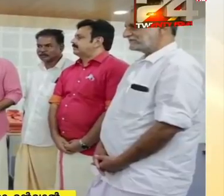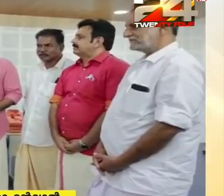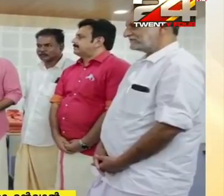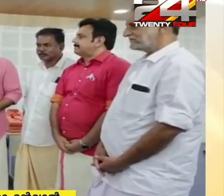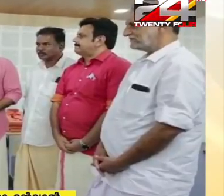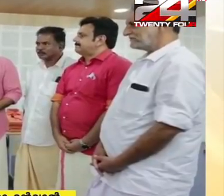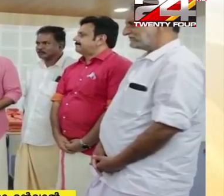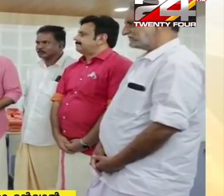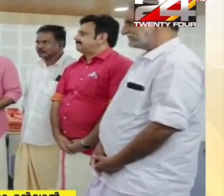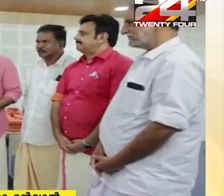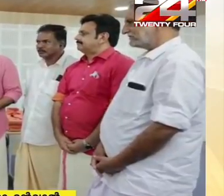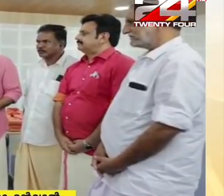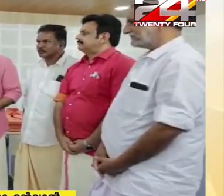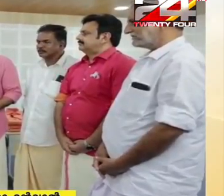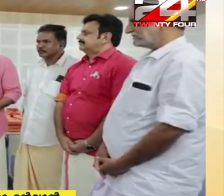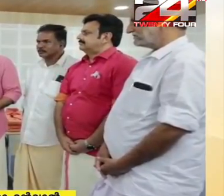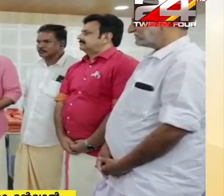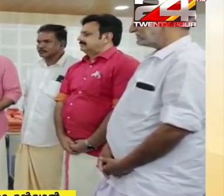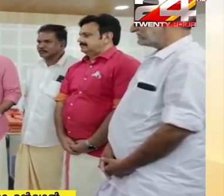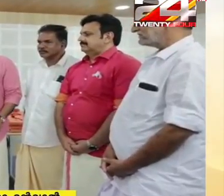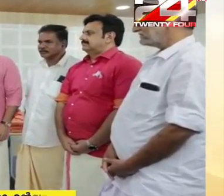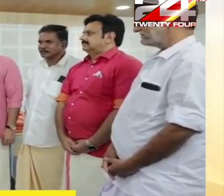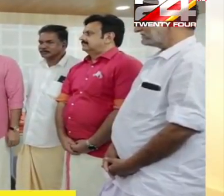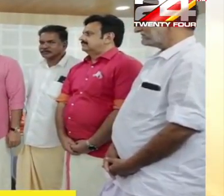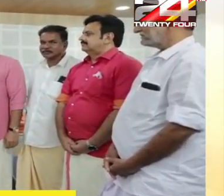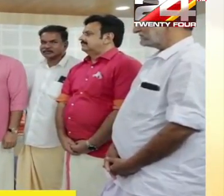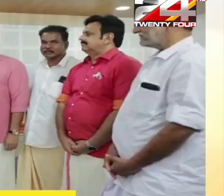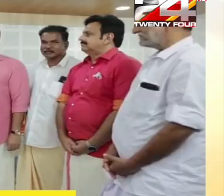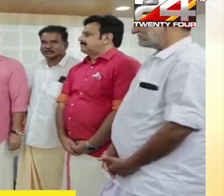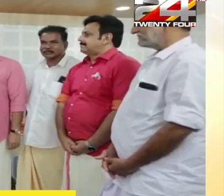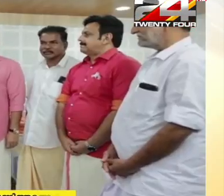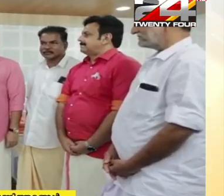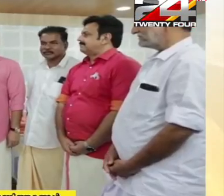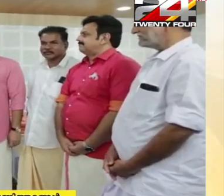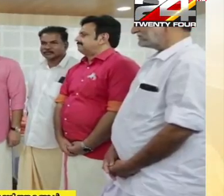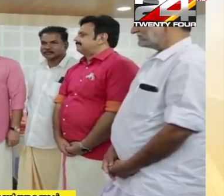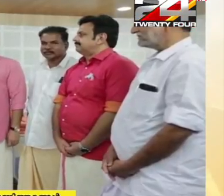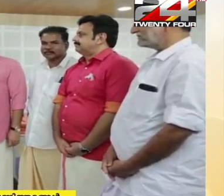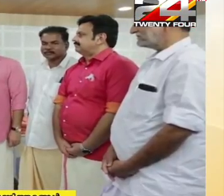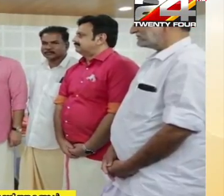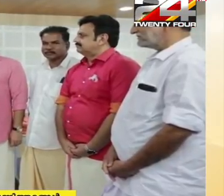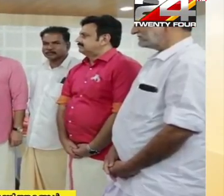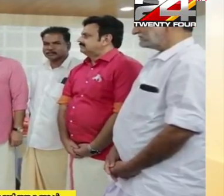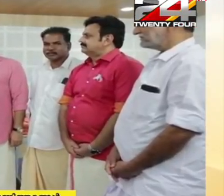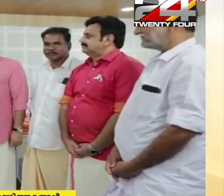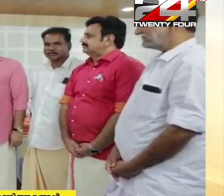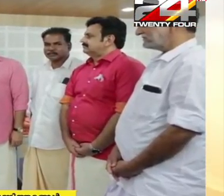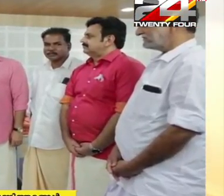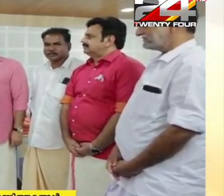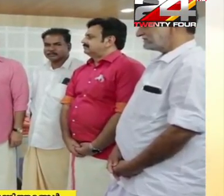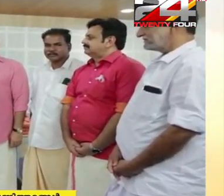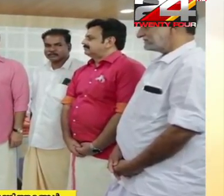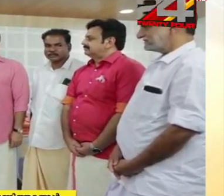കൂടുതൽ മൂല്യവർദ്ധിത ഉൽപ്പന്നങ്ങളിലേക്ക് പോവുക എന്നതാണ് സർക്കാർ ലക്ഷ്യം വയ്ക്കുന്നത്. അതിൻ്റെ ഭാഗമായിട്ടാണ് ഗാർമെൻറ്റ് ഫാക്ടറി